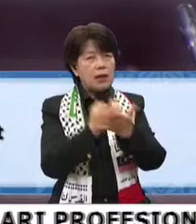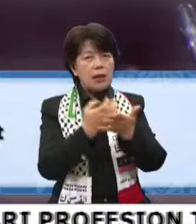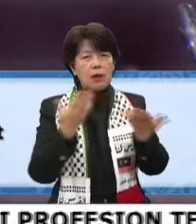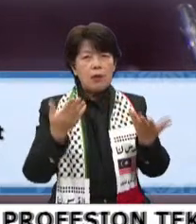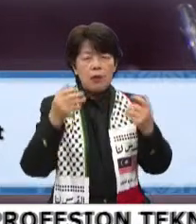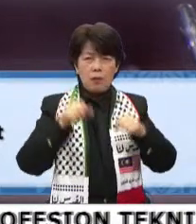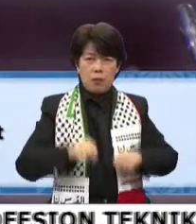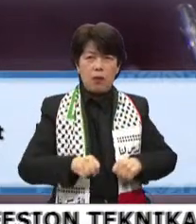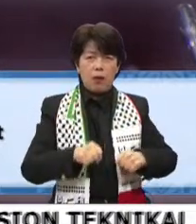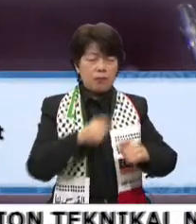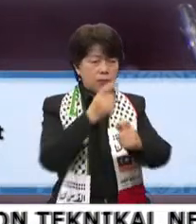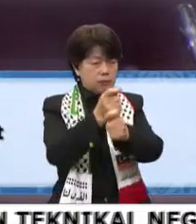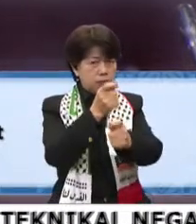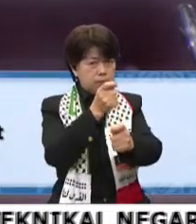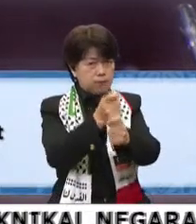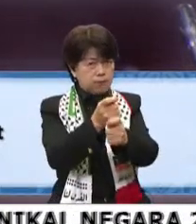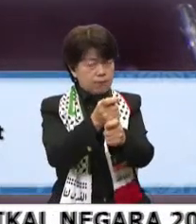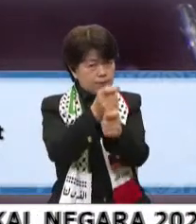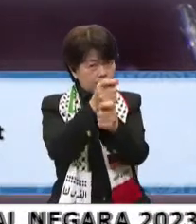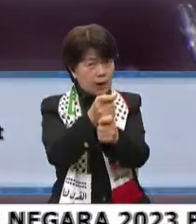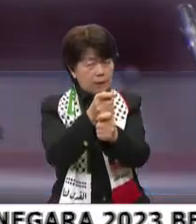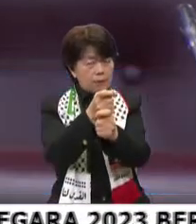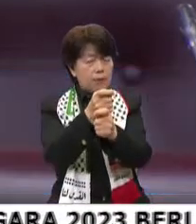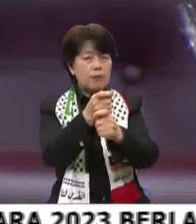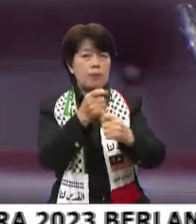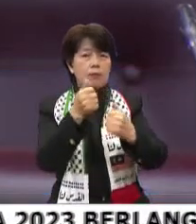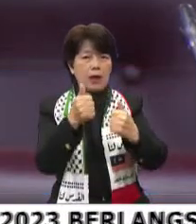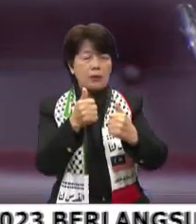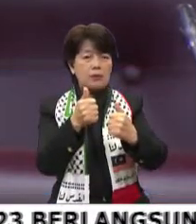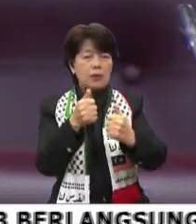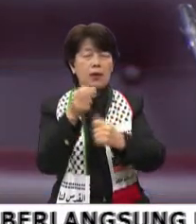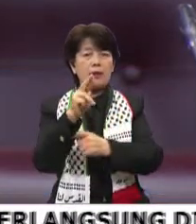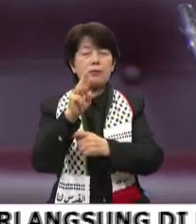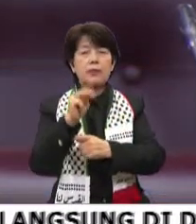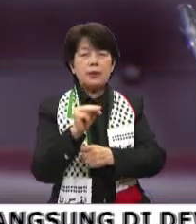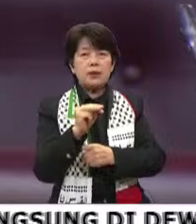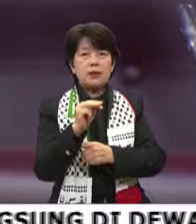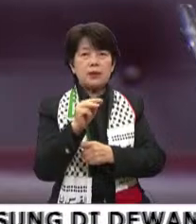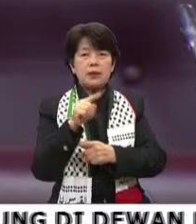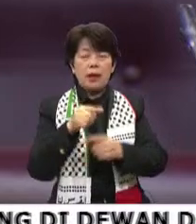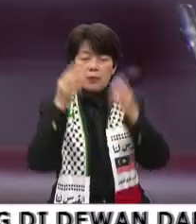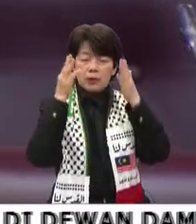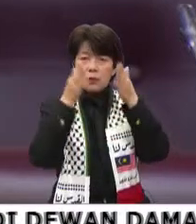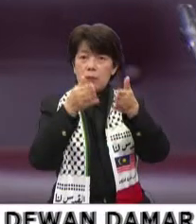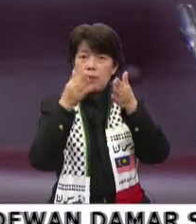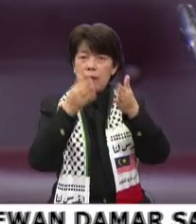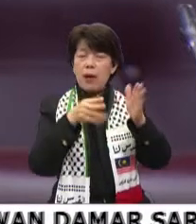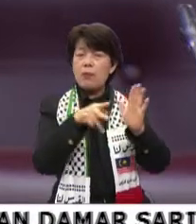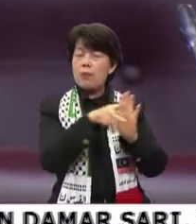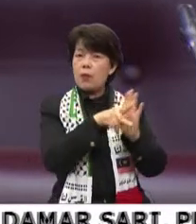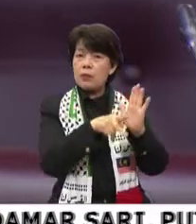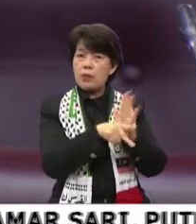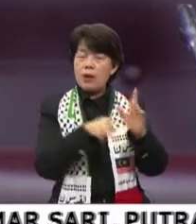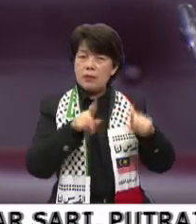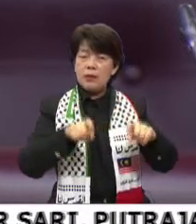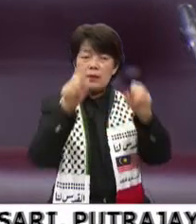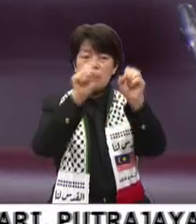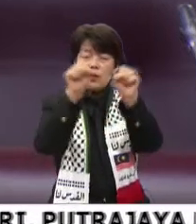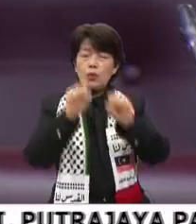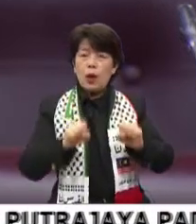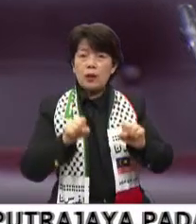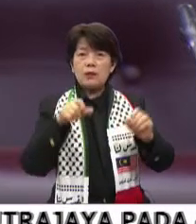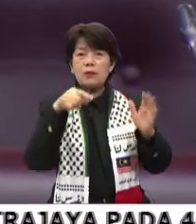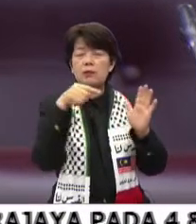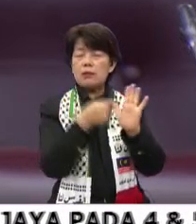dapat memperkukuh nilai Ringgit kerajaan kekal komited dalam memberikan tumpuan terhadap polisi-polisi struktur yang berupaya meningkatkan